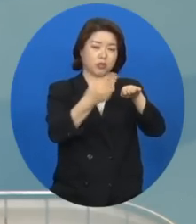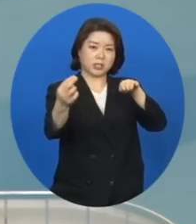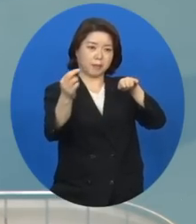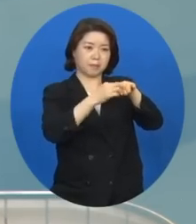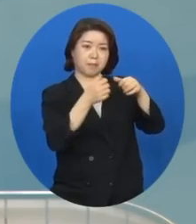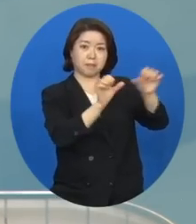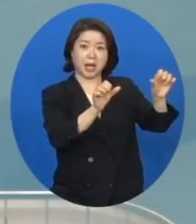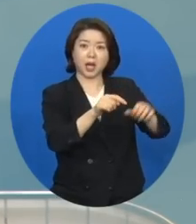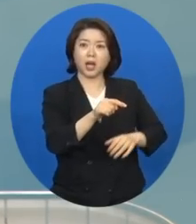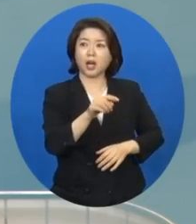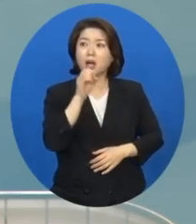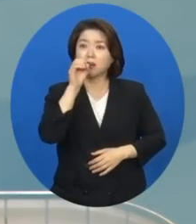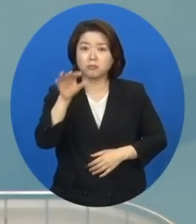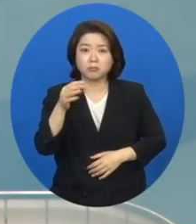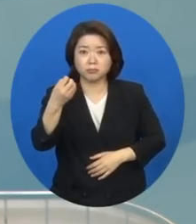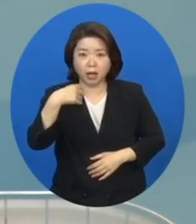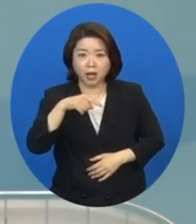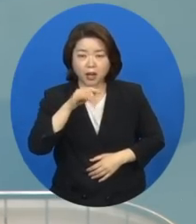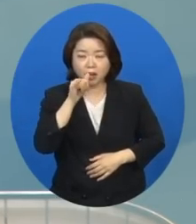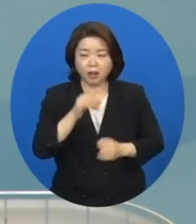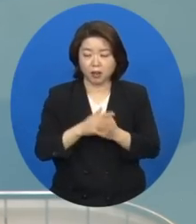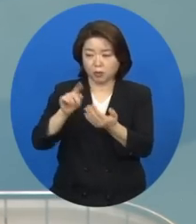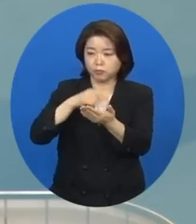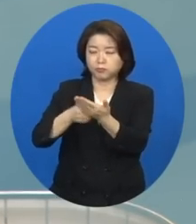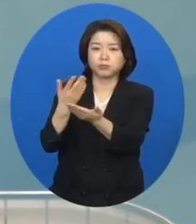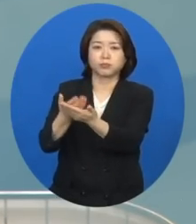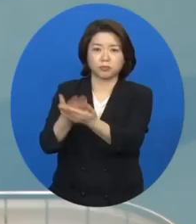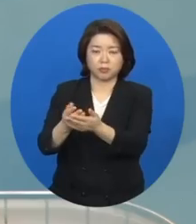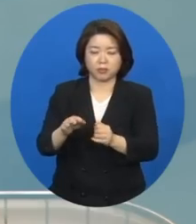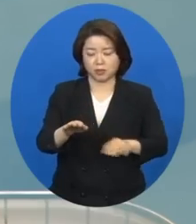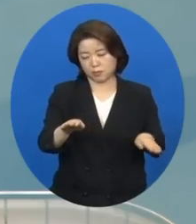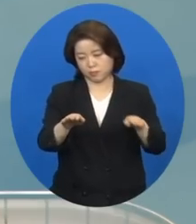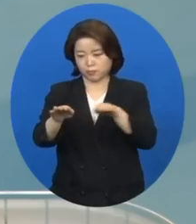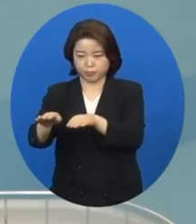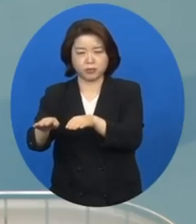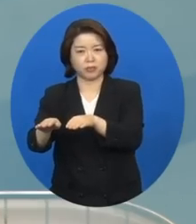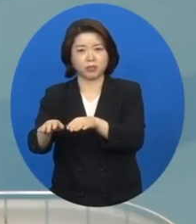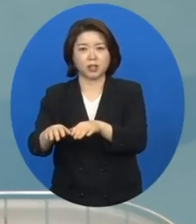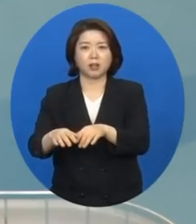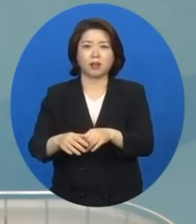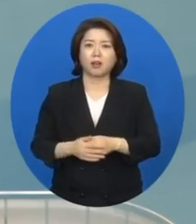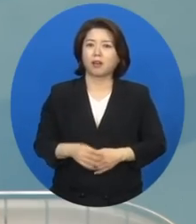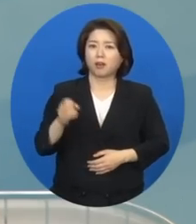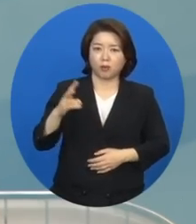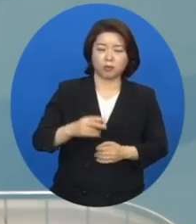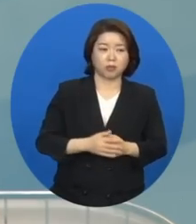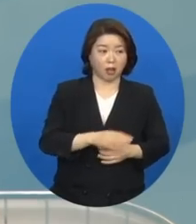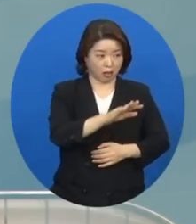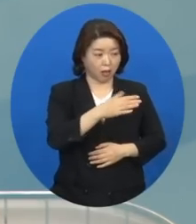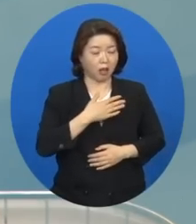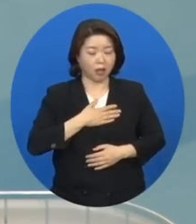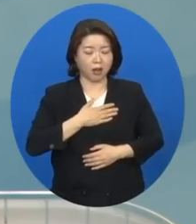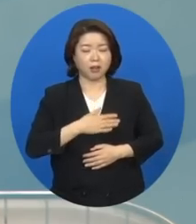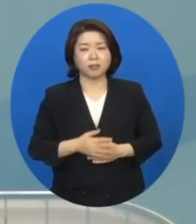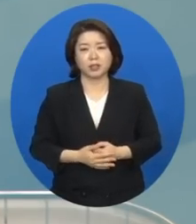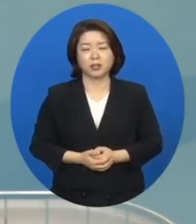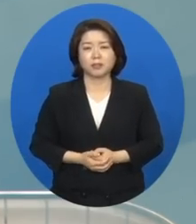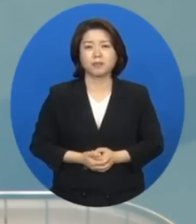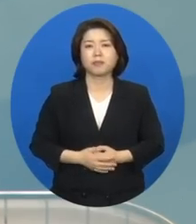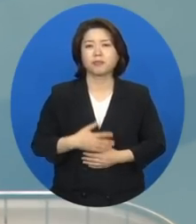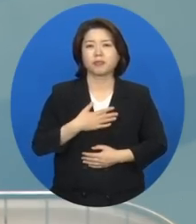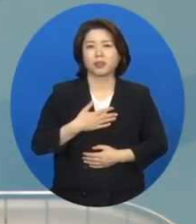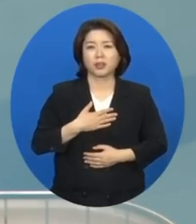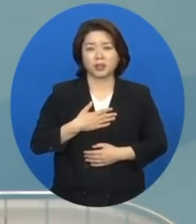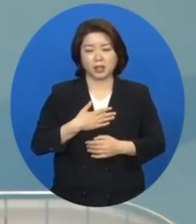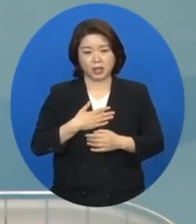이거를 보상을 해야 되니까 차를 세웠다고 하시는 거예요. 그래가지고요. 아, 그러냐. 근데 내가